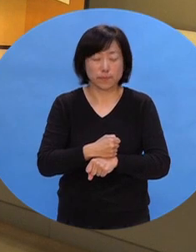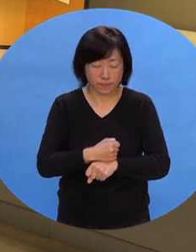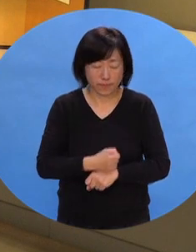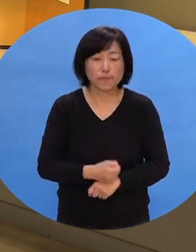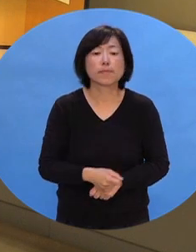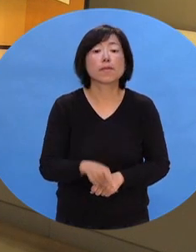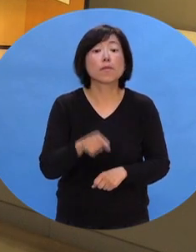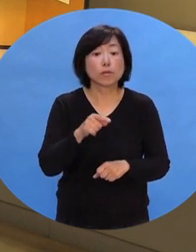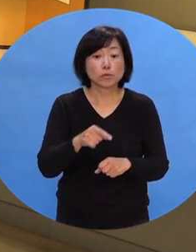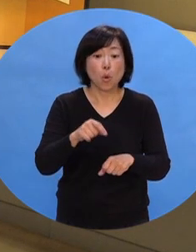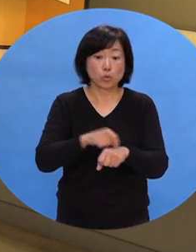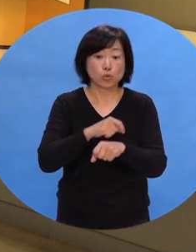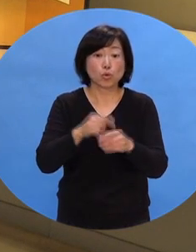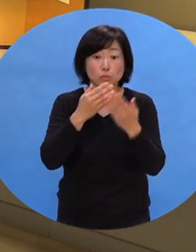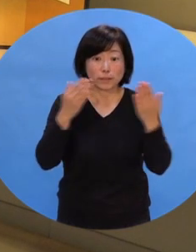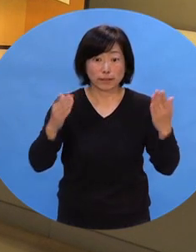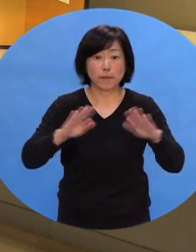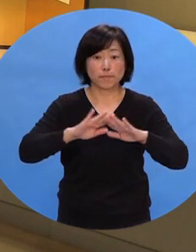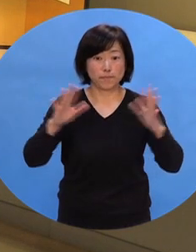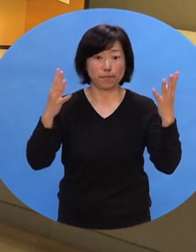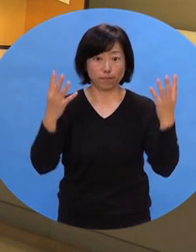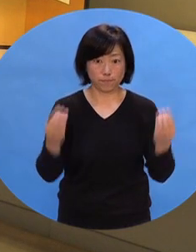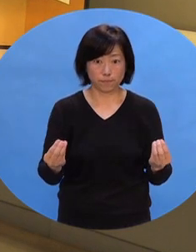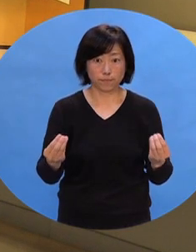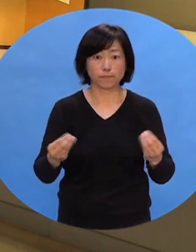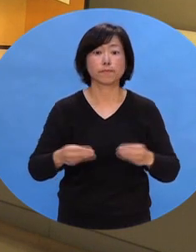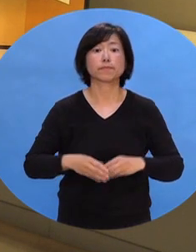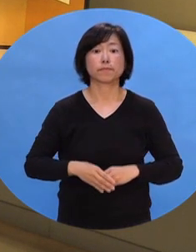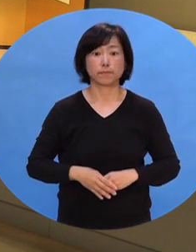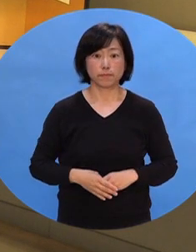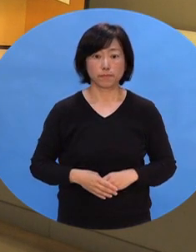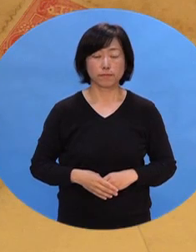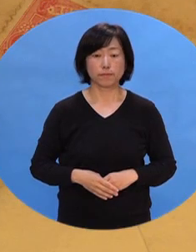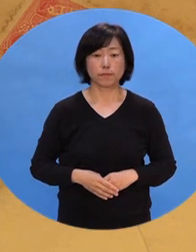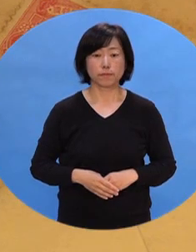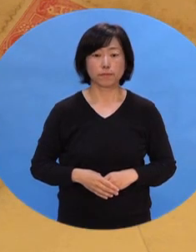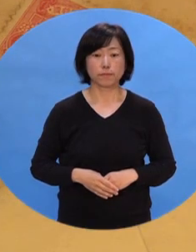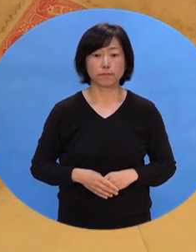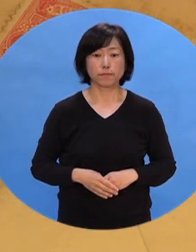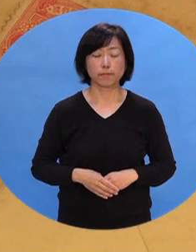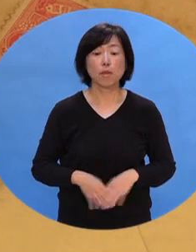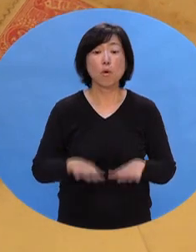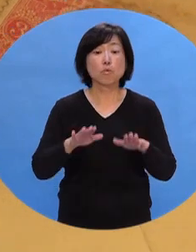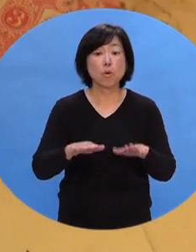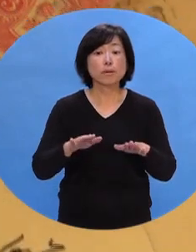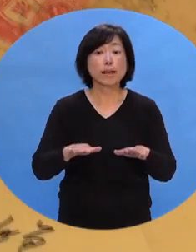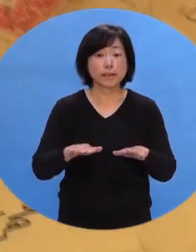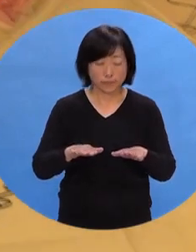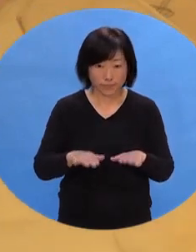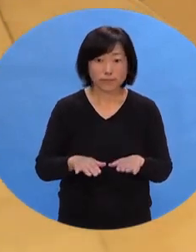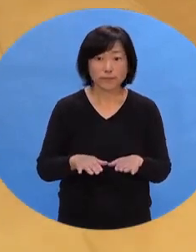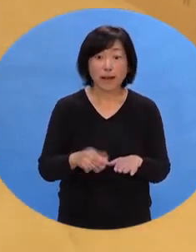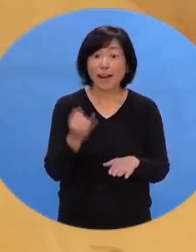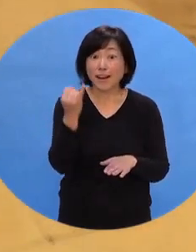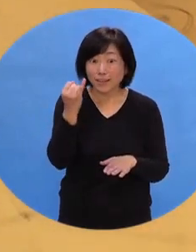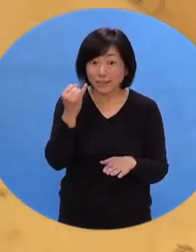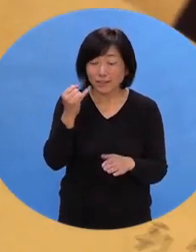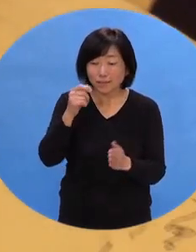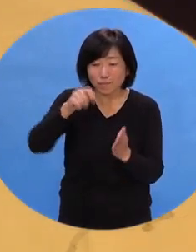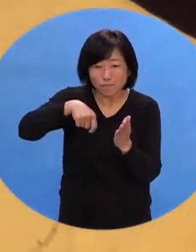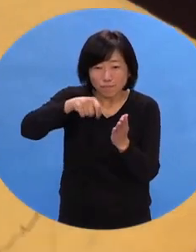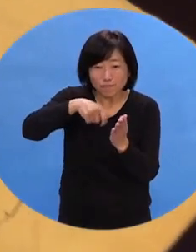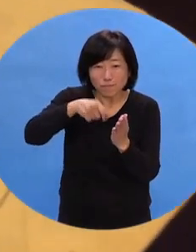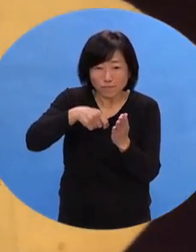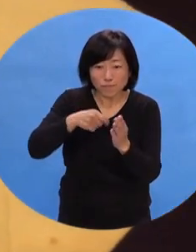その人生をひも解く特別展を開催しました。今回は杉並区が新たに入手